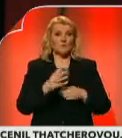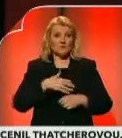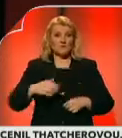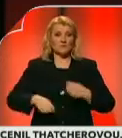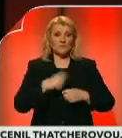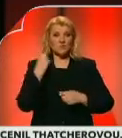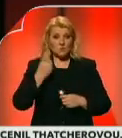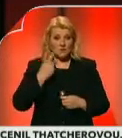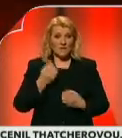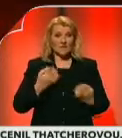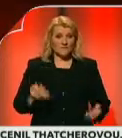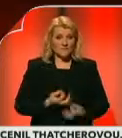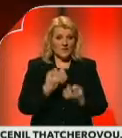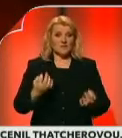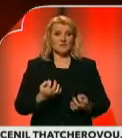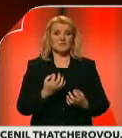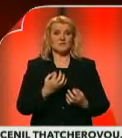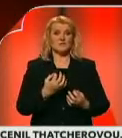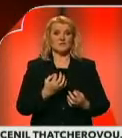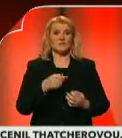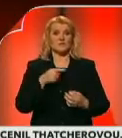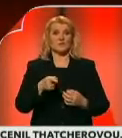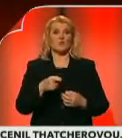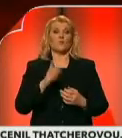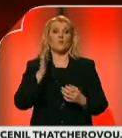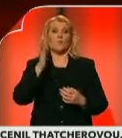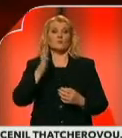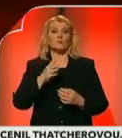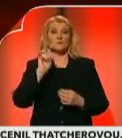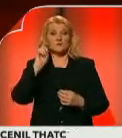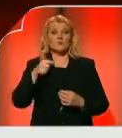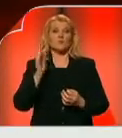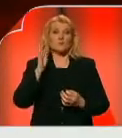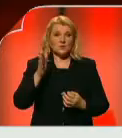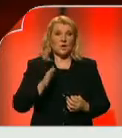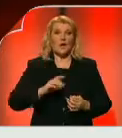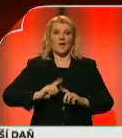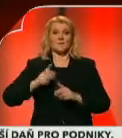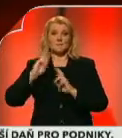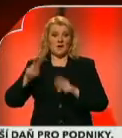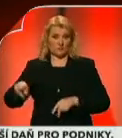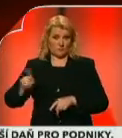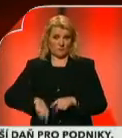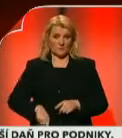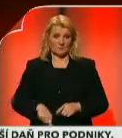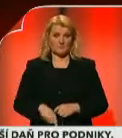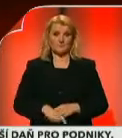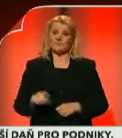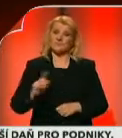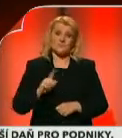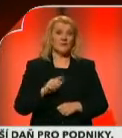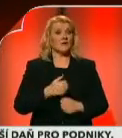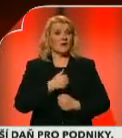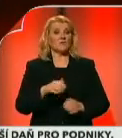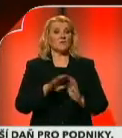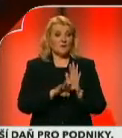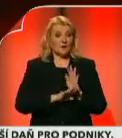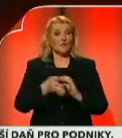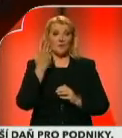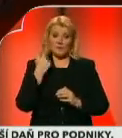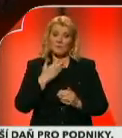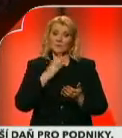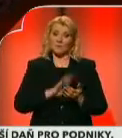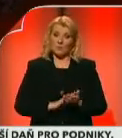které to nějakým způsobem hodnotí a právní analýzy, jsou špatně. Ne, já znovu říkám, že ten návrh zákona prošel připomínkovým řízením,